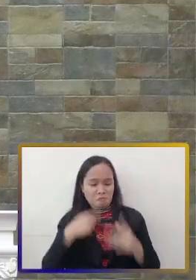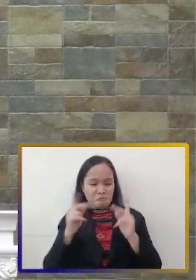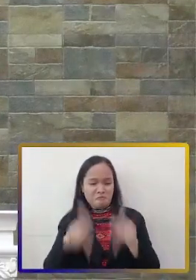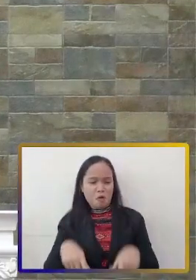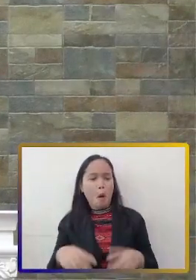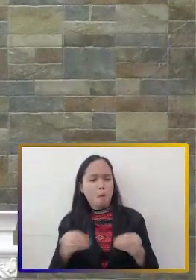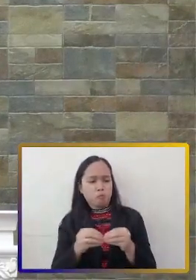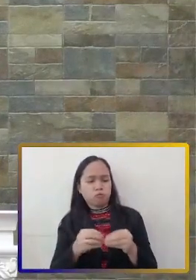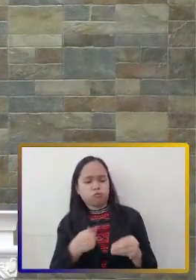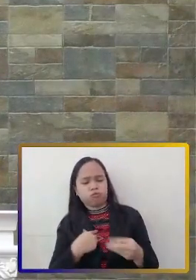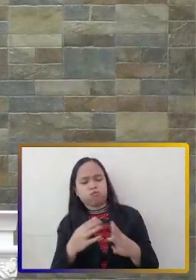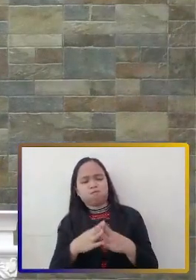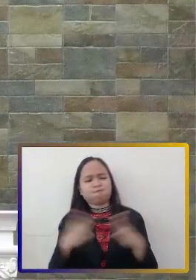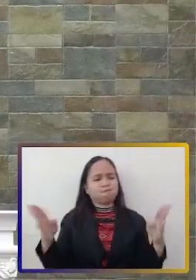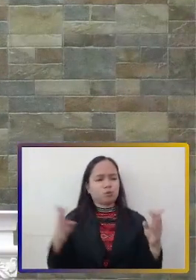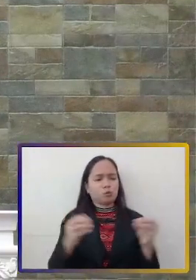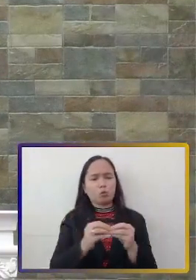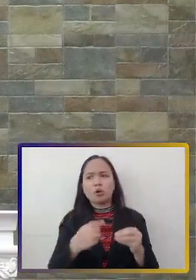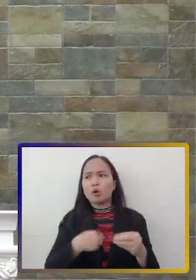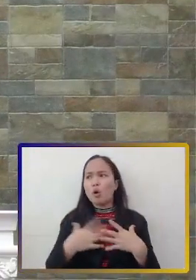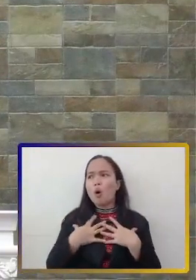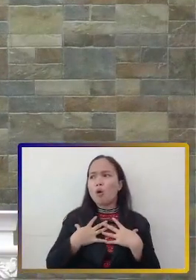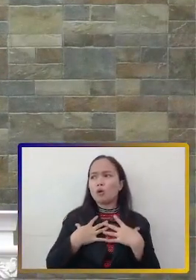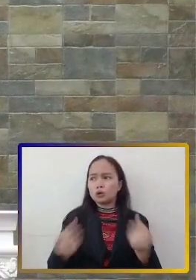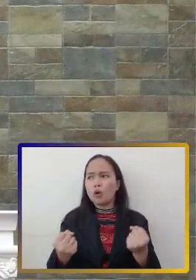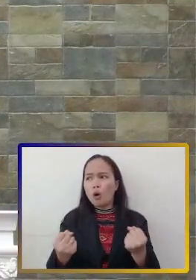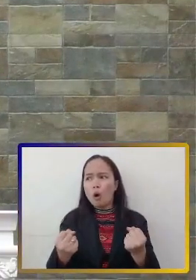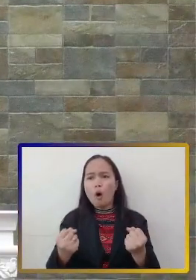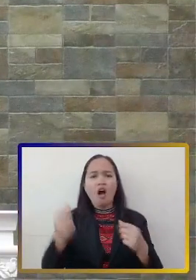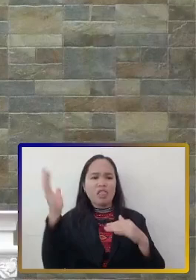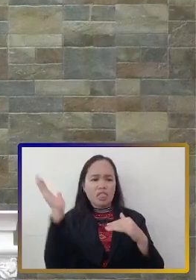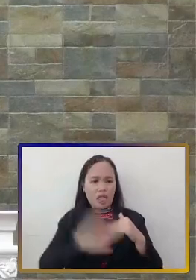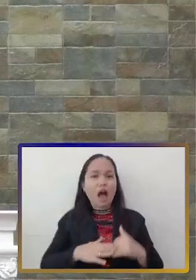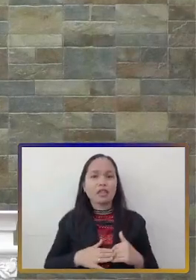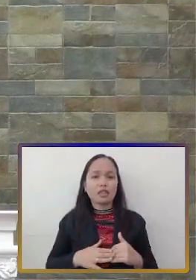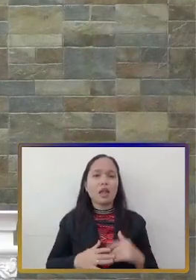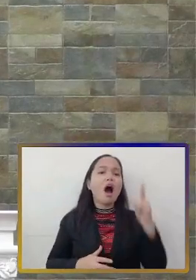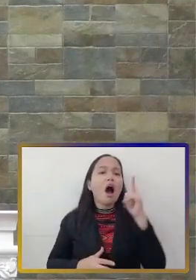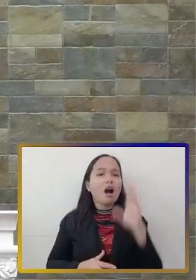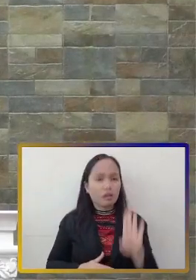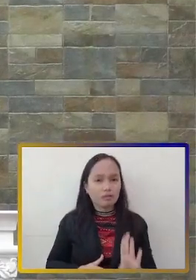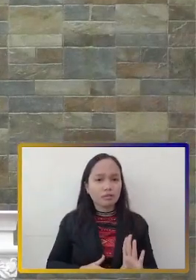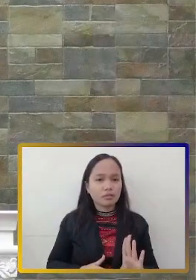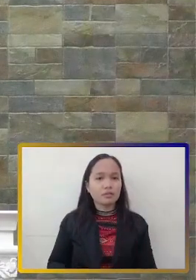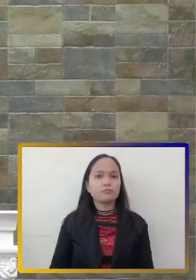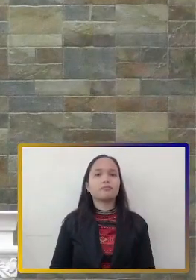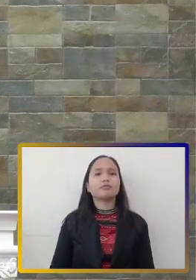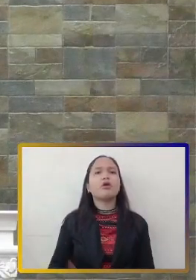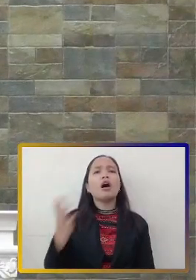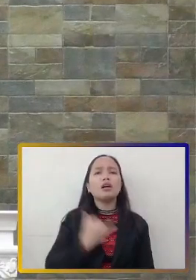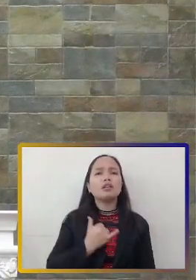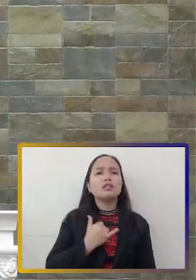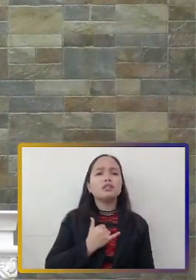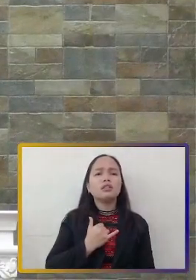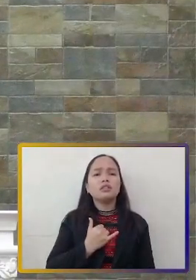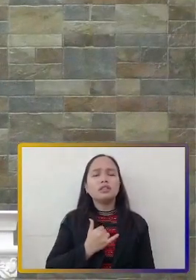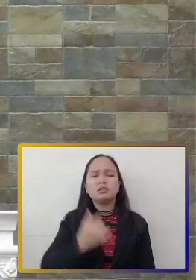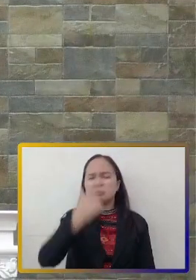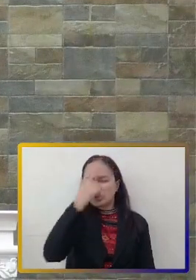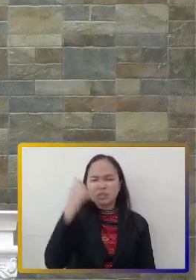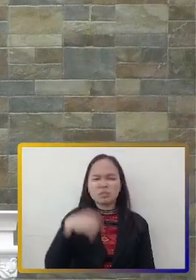mas strong tayo at mas matibay tayo kaysa Diyos. Bakit? Hindi